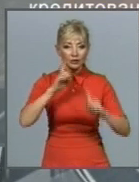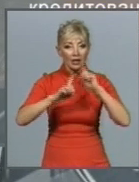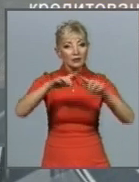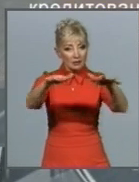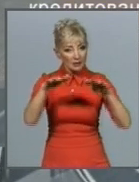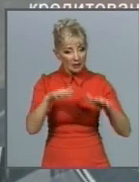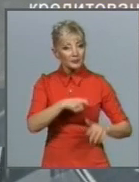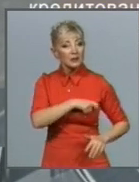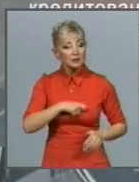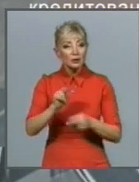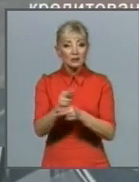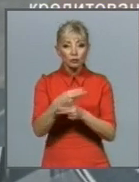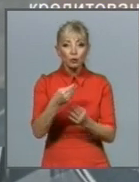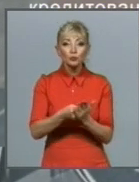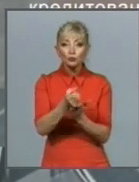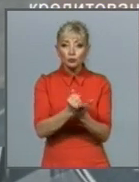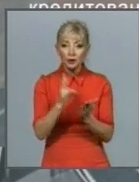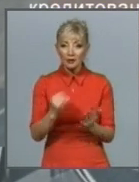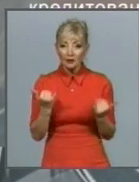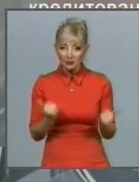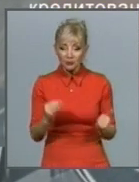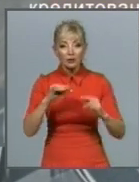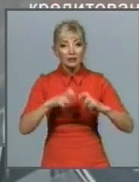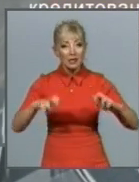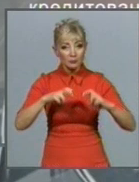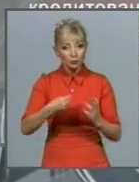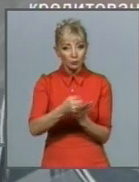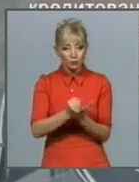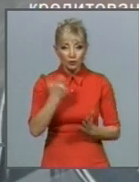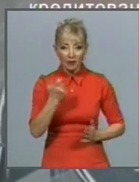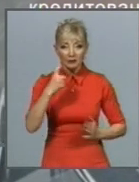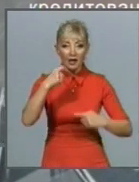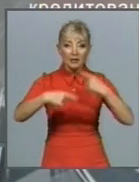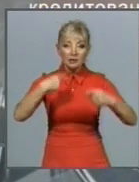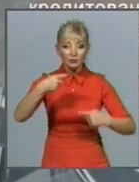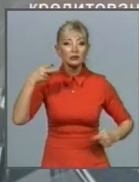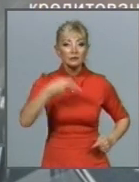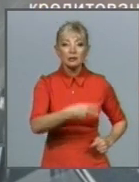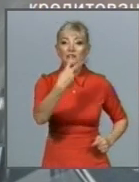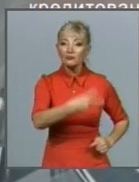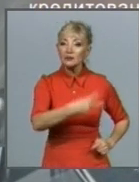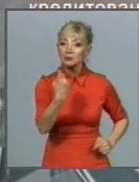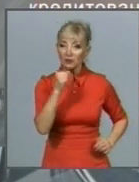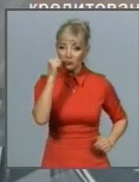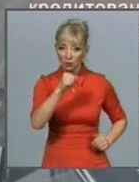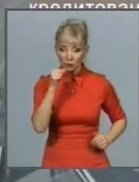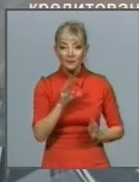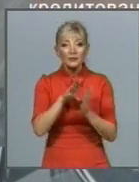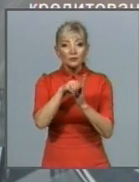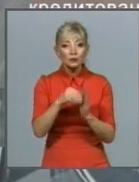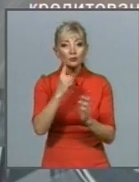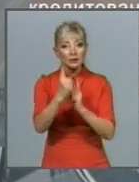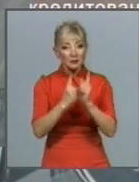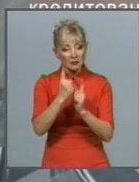депутаты скорректируют бюджет на нынешний и рассмотрят бюджет Харькова на следующий 2021 год. Внесут изменения